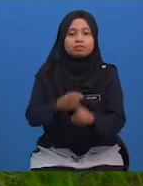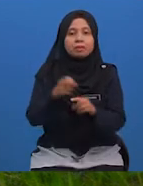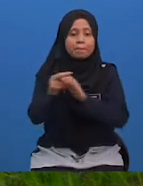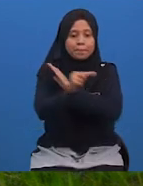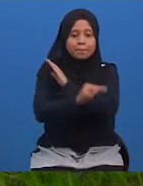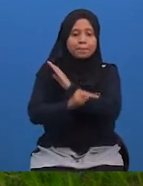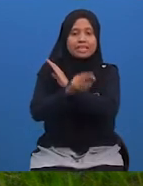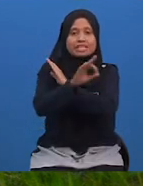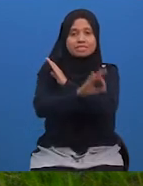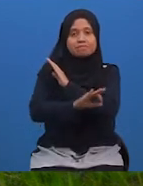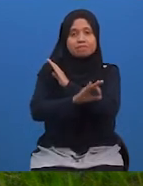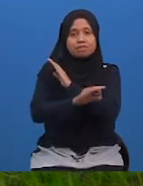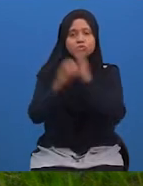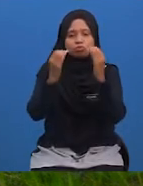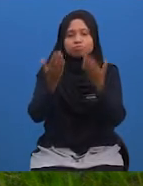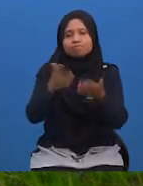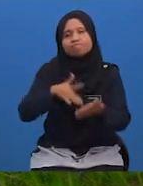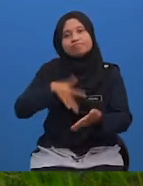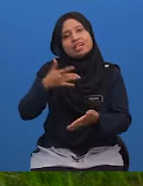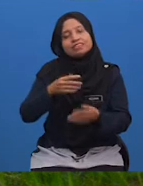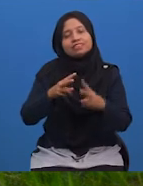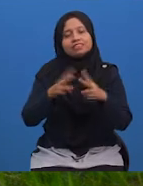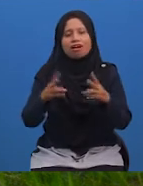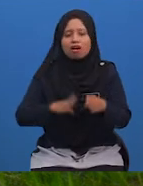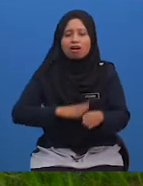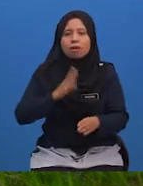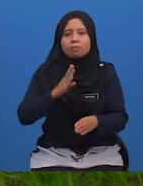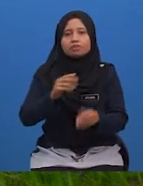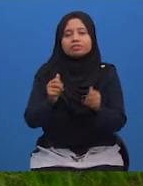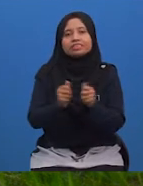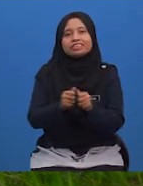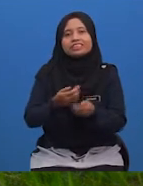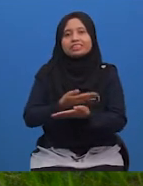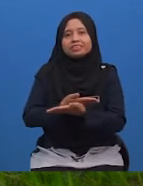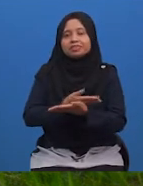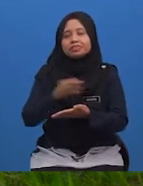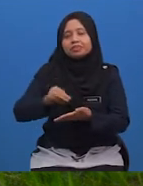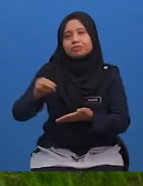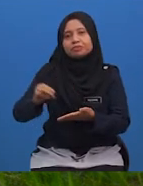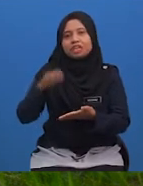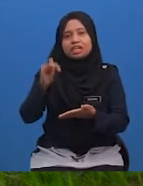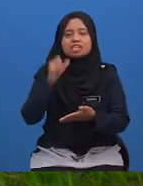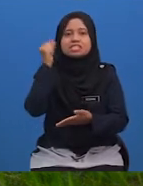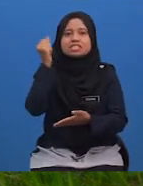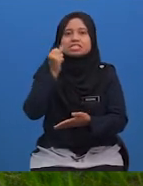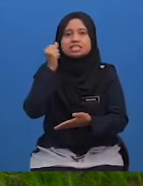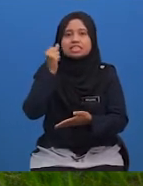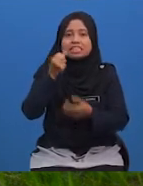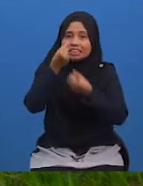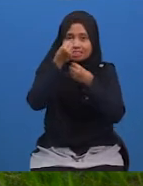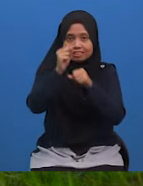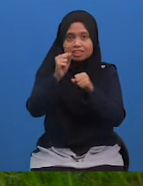Seremban. Cikgu berasa sangat bangga dengan anak-anak murid saya yang sentiasa